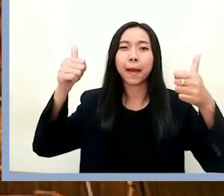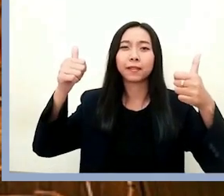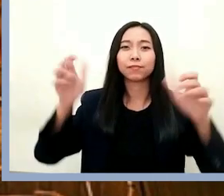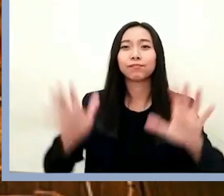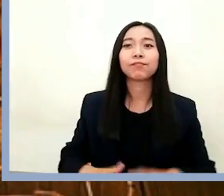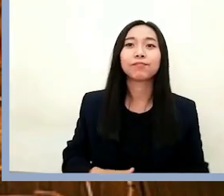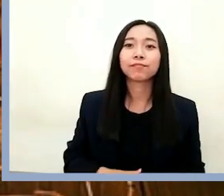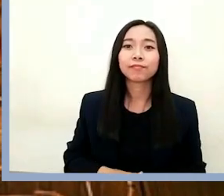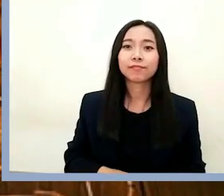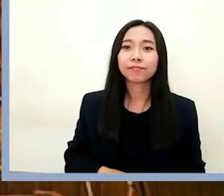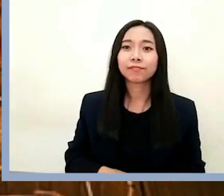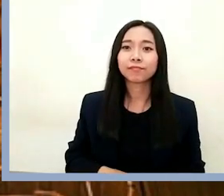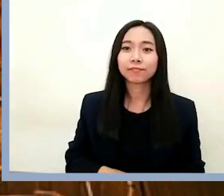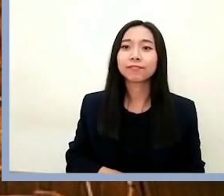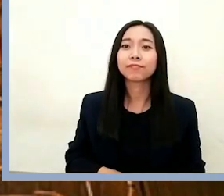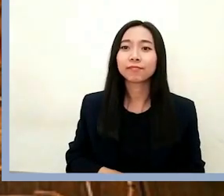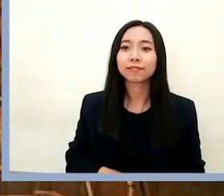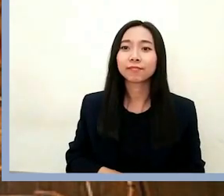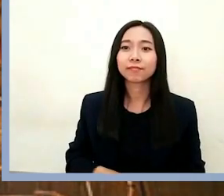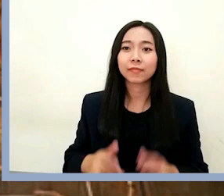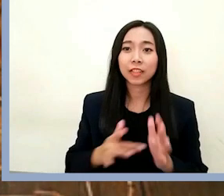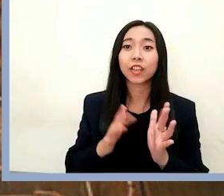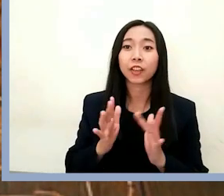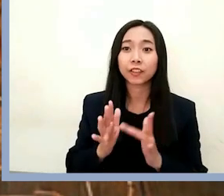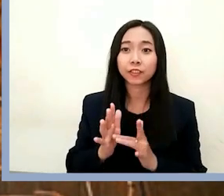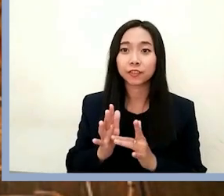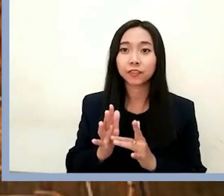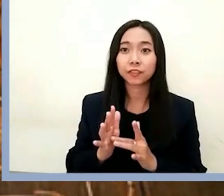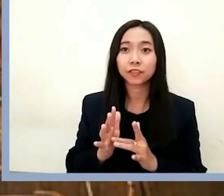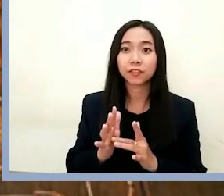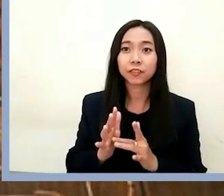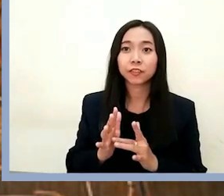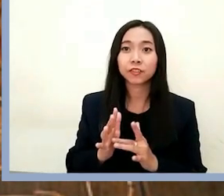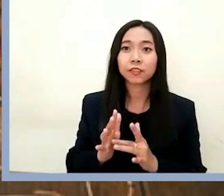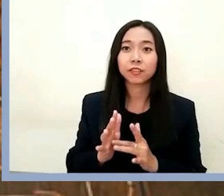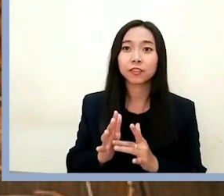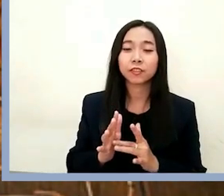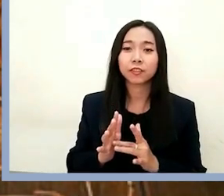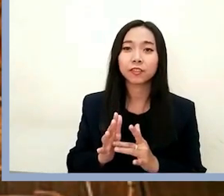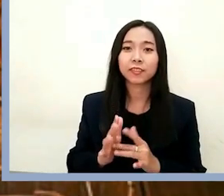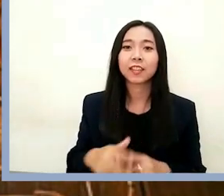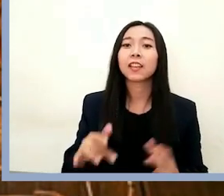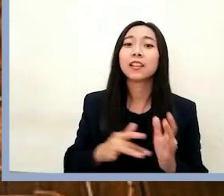di kalangan orang banyak memperlakukan dia begitu istimewa